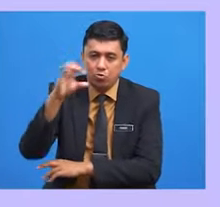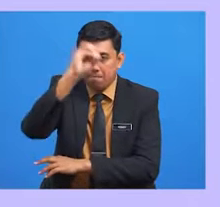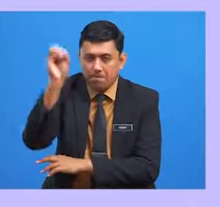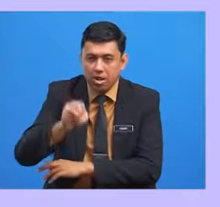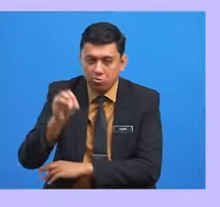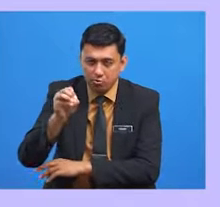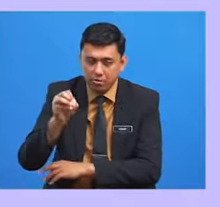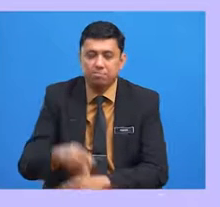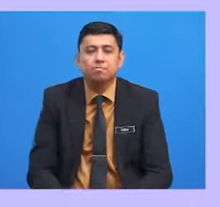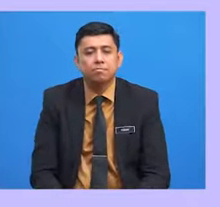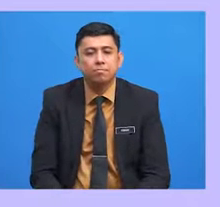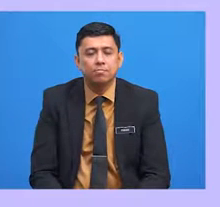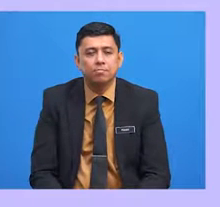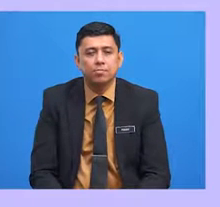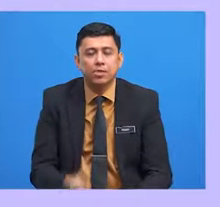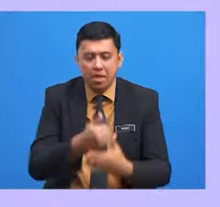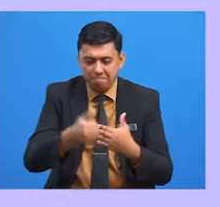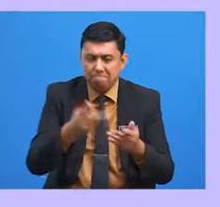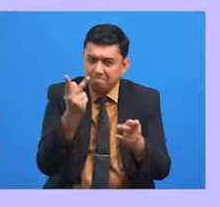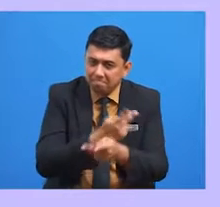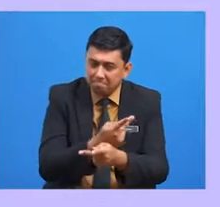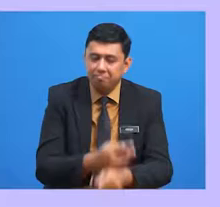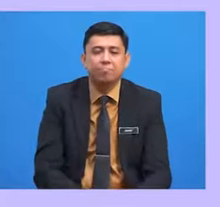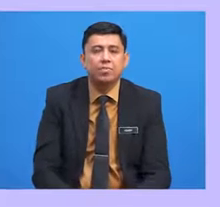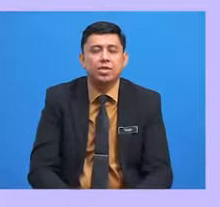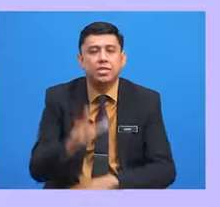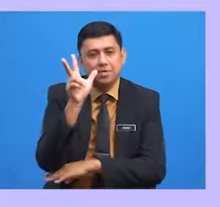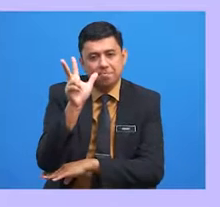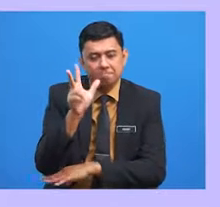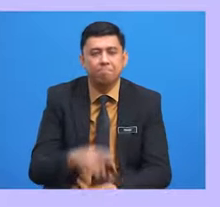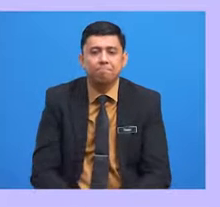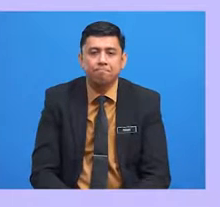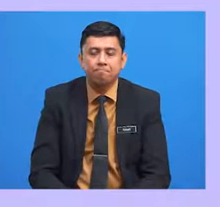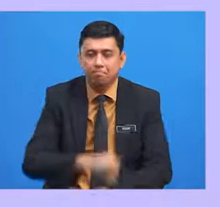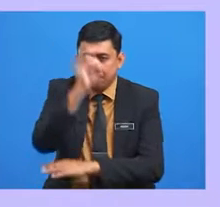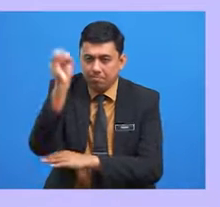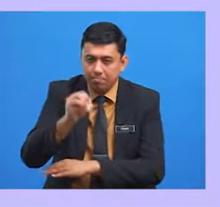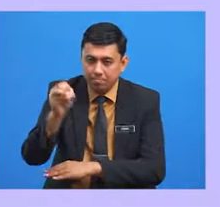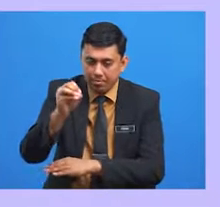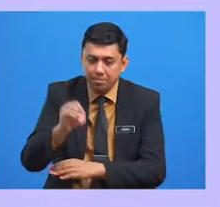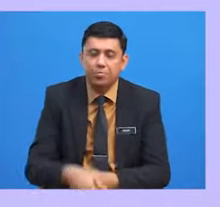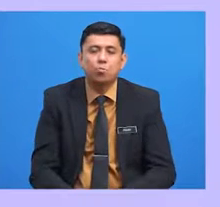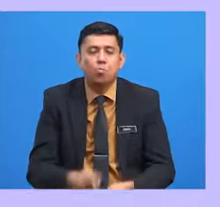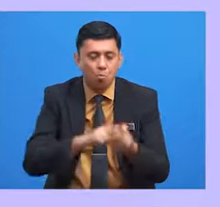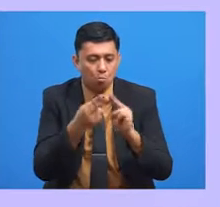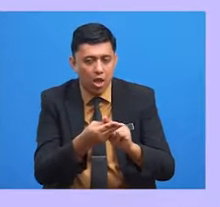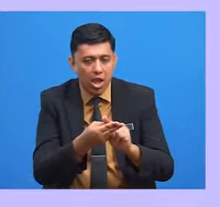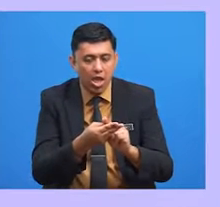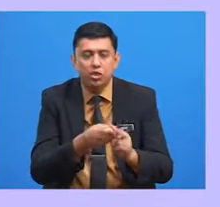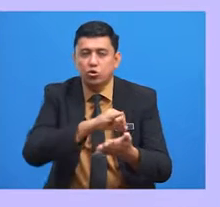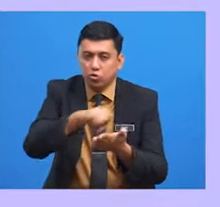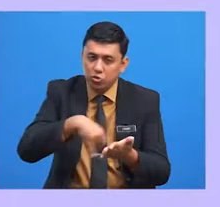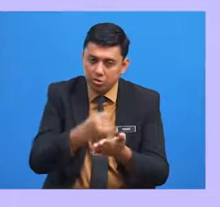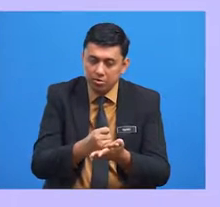66.7%. Akhir sekali, langkah ketiga, peratus perubahan kuantiti bahagi